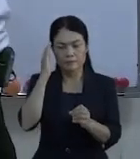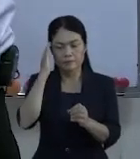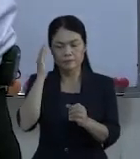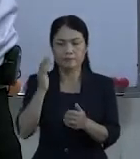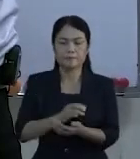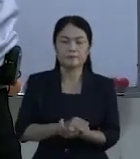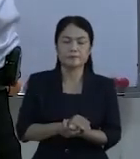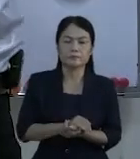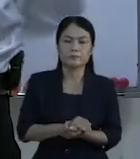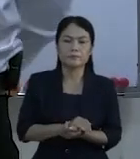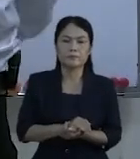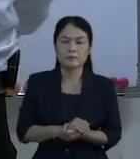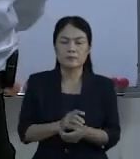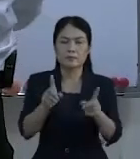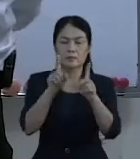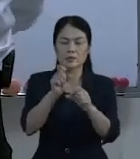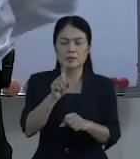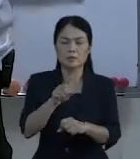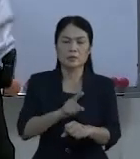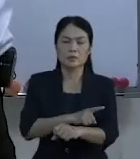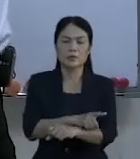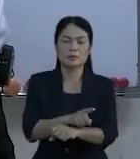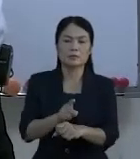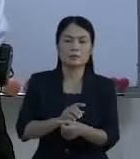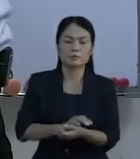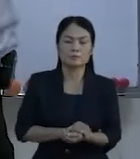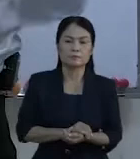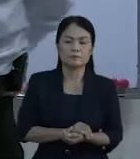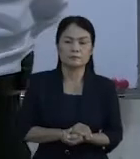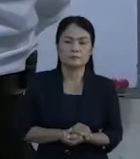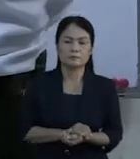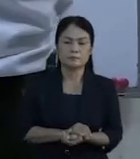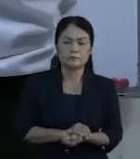và con sạ bỏ kịch mùi này tìm mới con đấy